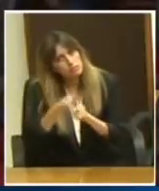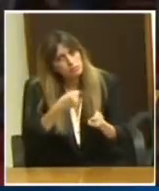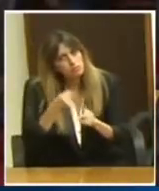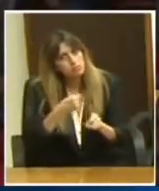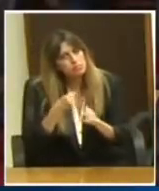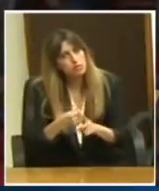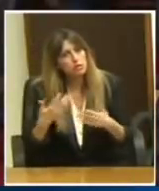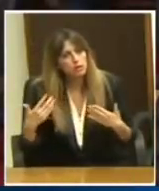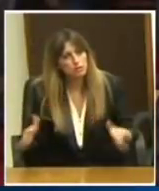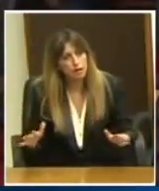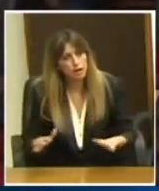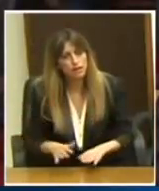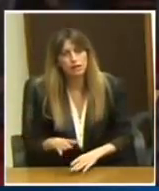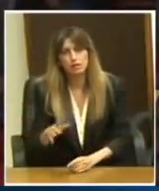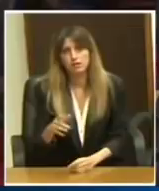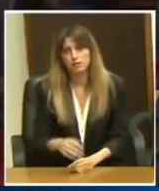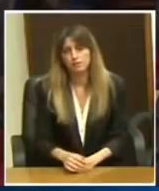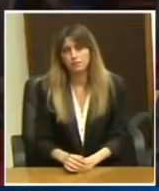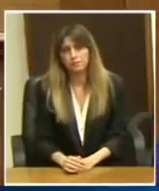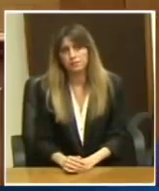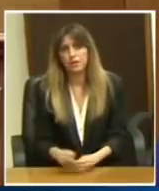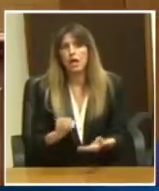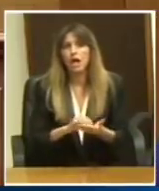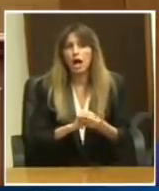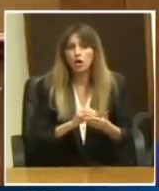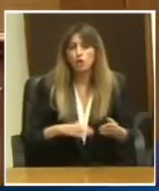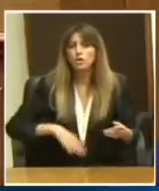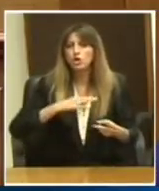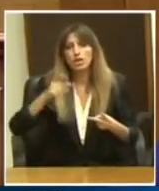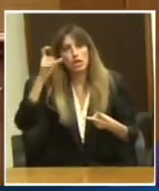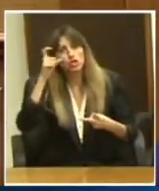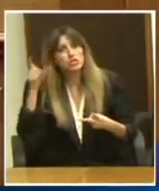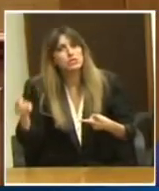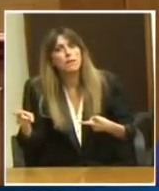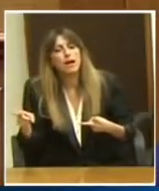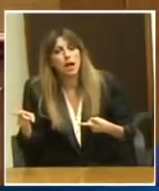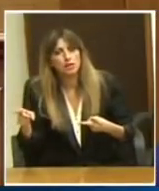ως θέση της χώρας, αλλά τη δική σας. Άκουσα και τον κύριο Σαμαρά που το επιβεβαίωσε ότι δεν ήταν η άποψή του.